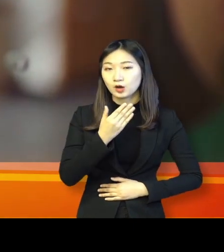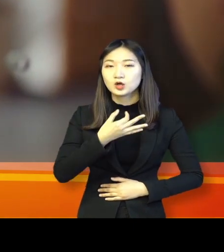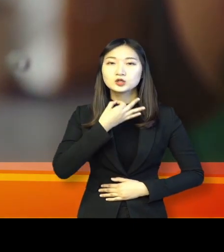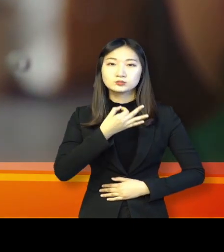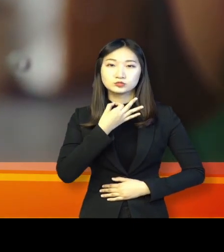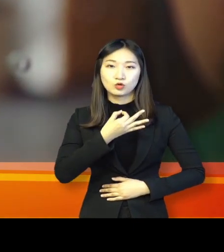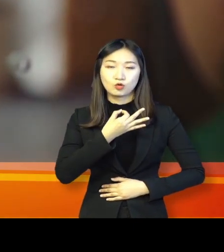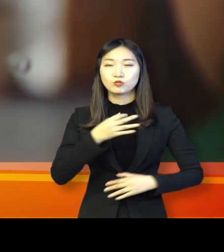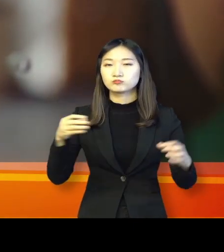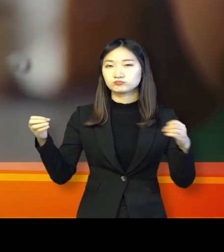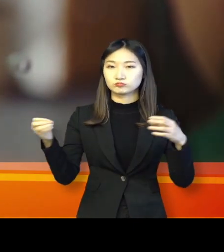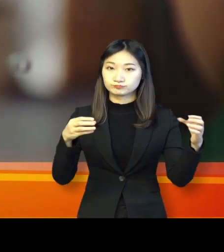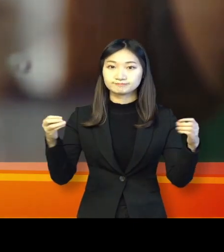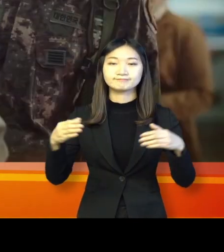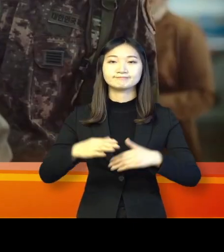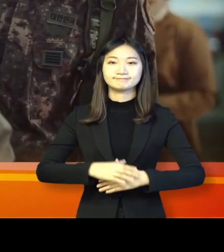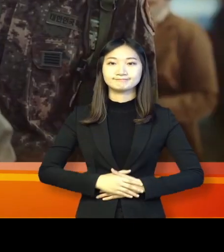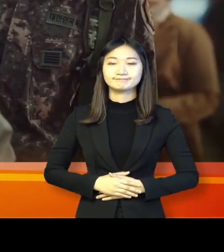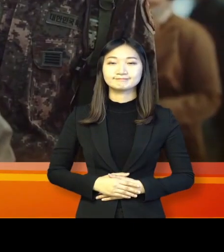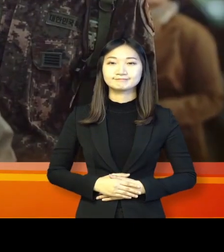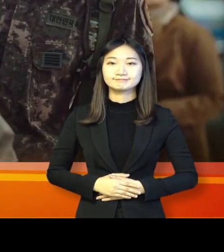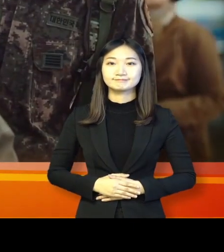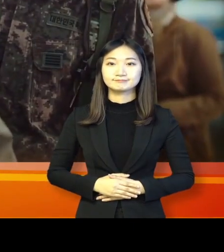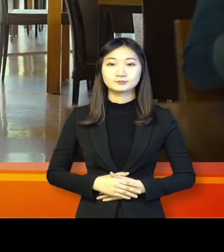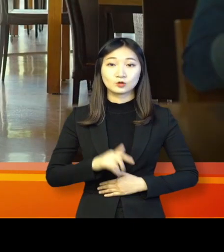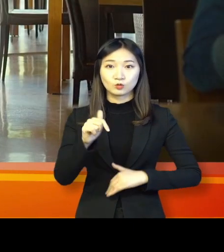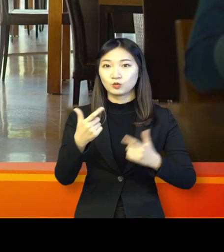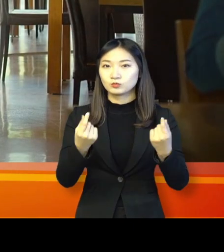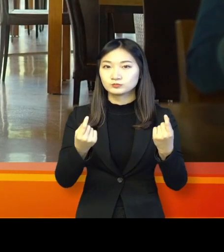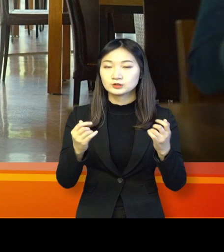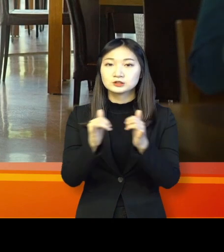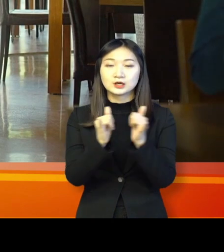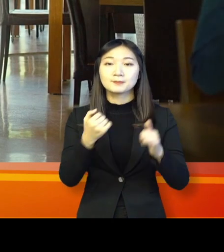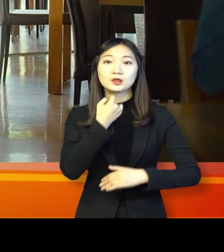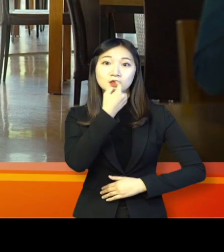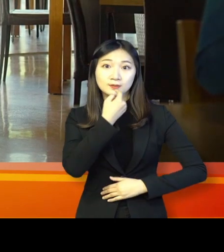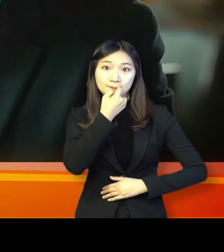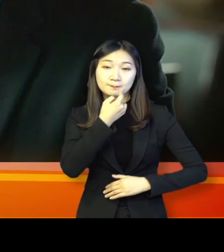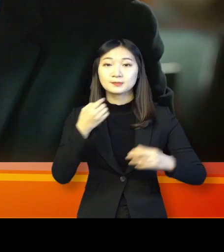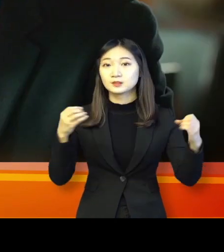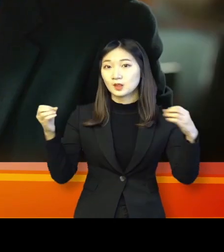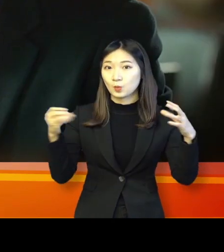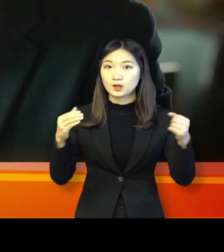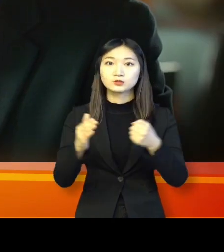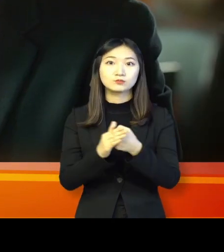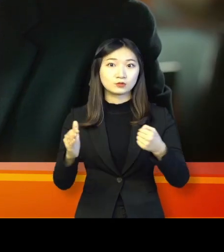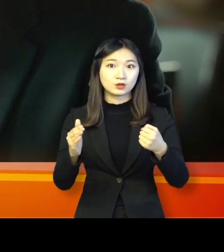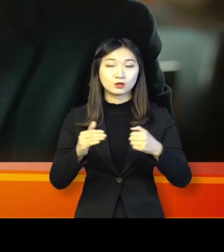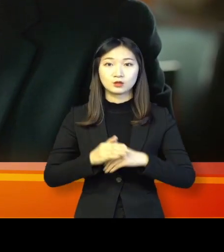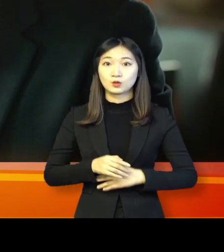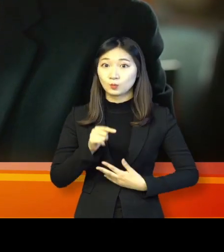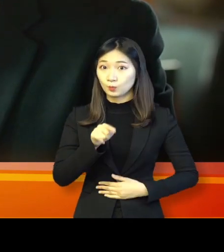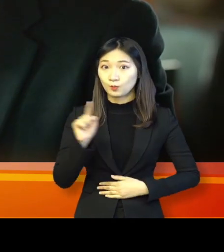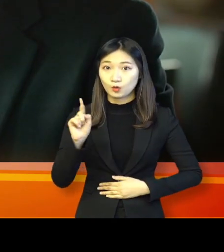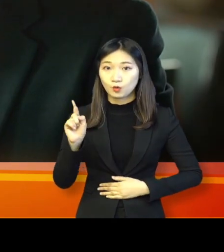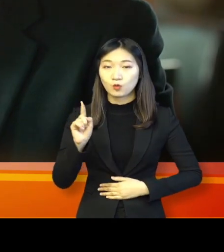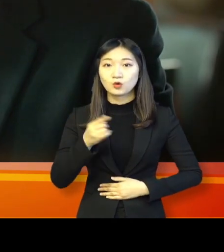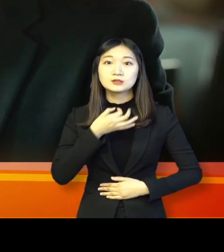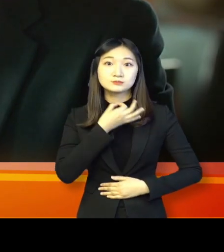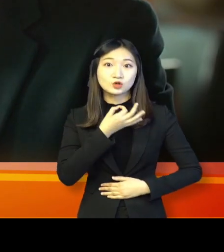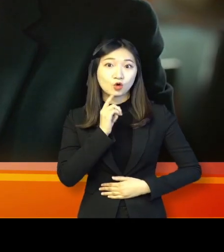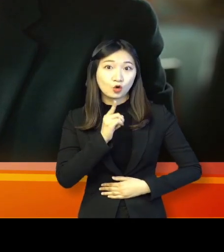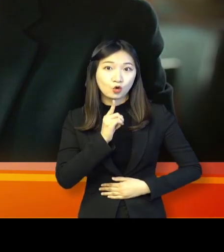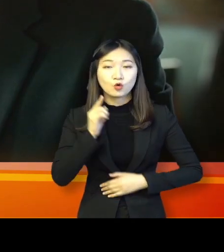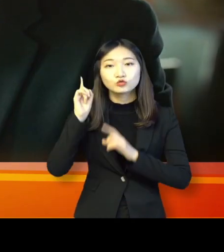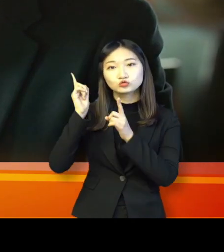음성 언어로 이루어집니다. 아니 그 돈으로 어떻게 그렇게 사람의 입과 입을 통해 오가기 때문에 음성 언어를